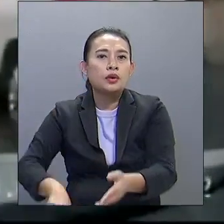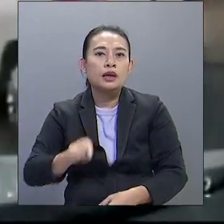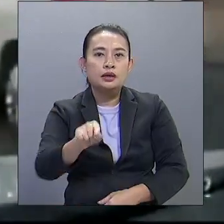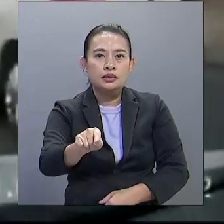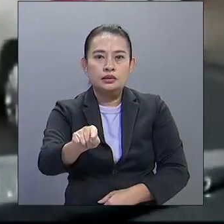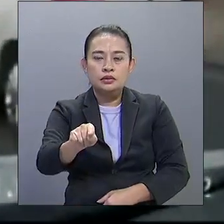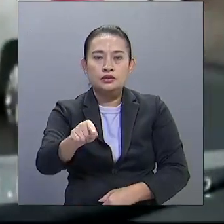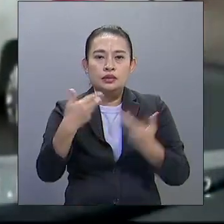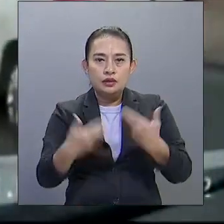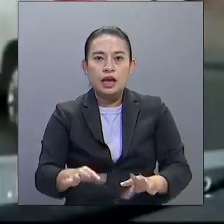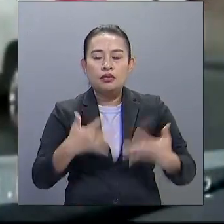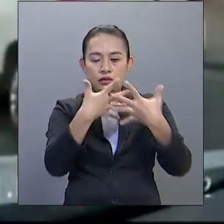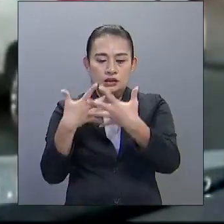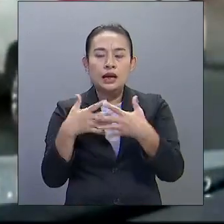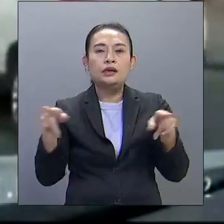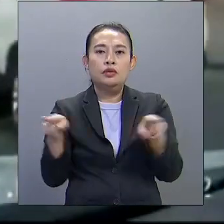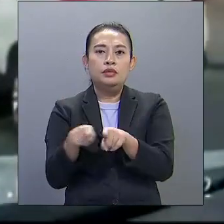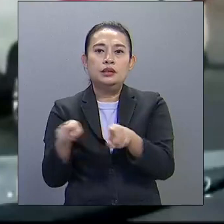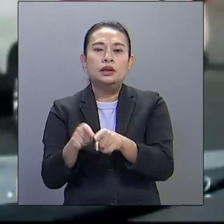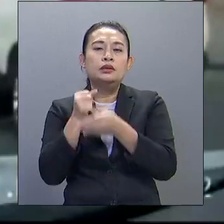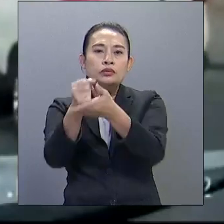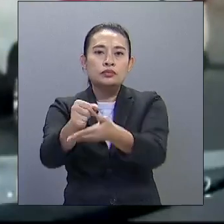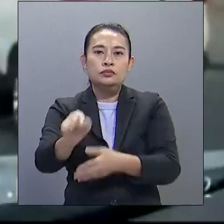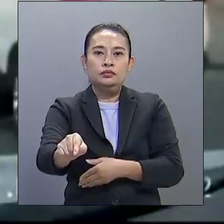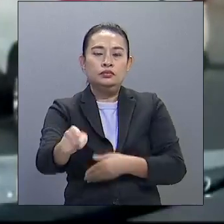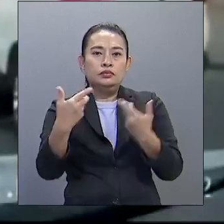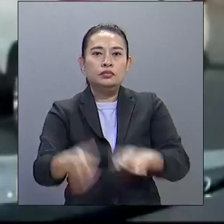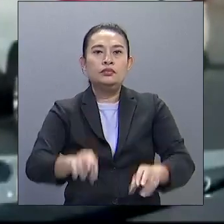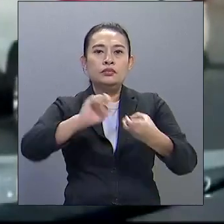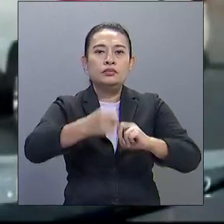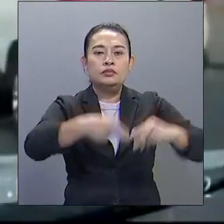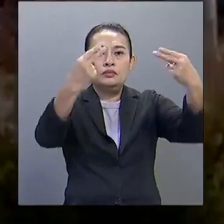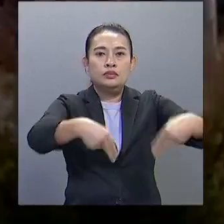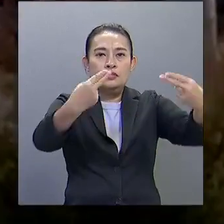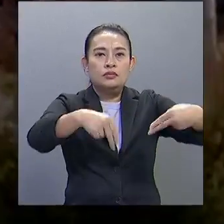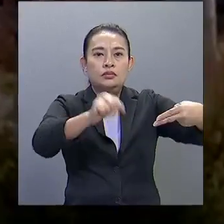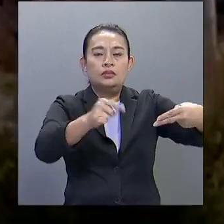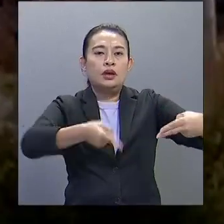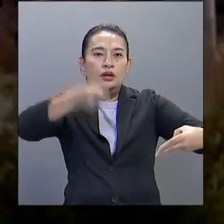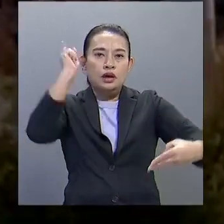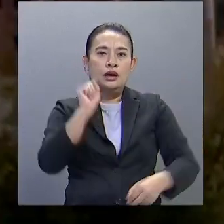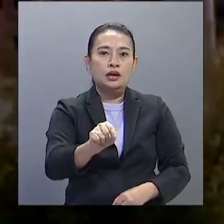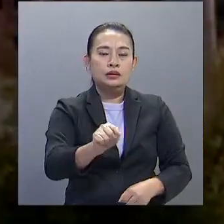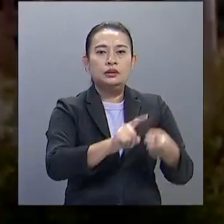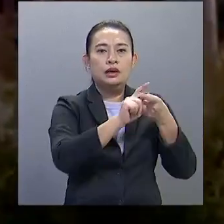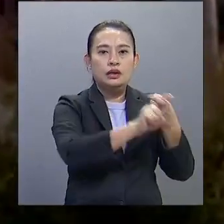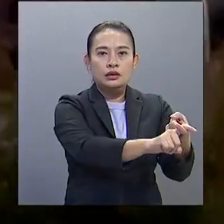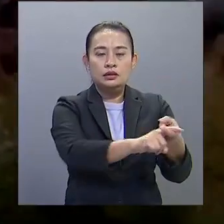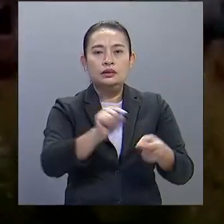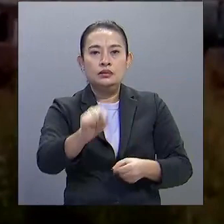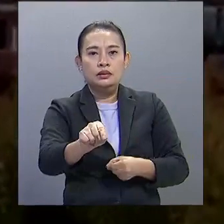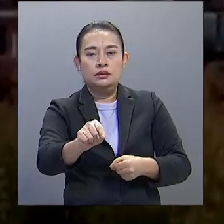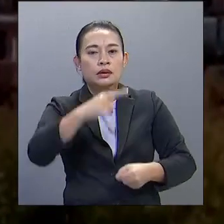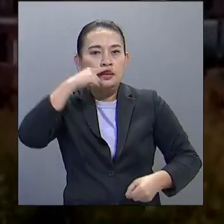สหรัฐก็เช่นเดียวกันค่ะแต่เมื่อสงครามยืดเยื้อนานกว่าที่หลายฝ่ายคาดเอาไว้ทำให้ชาวอเมริกันเริ่ม